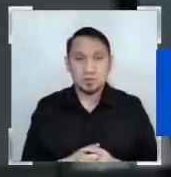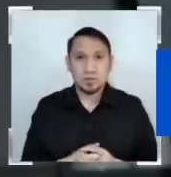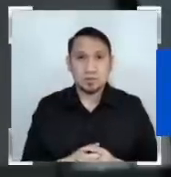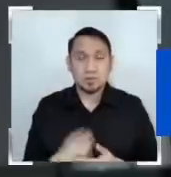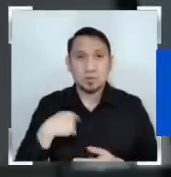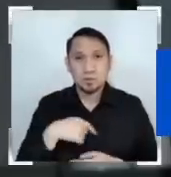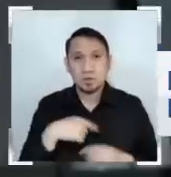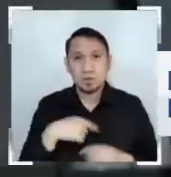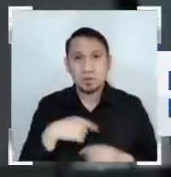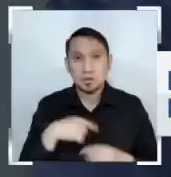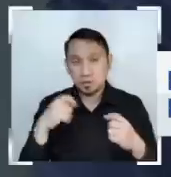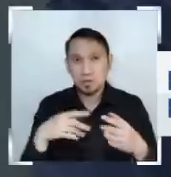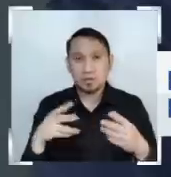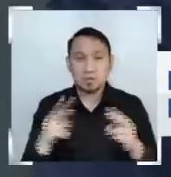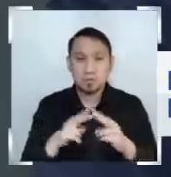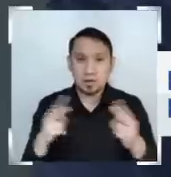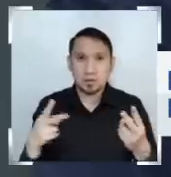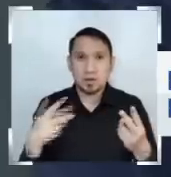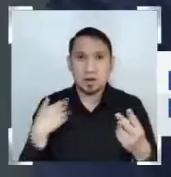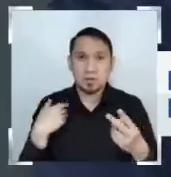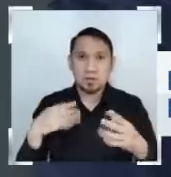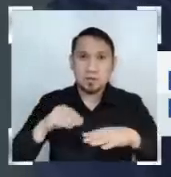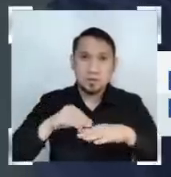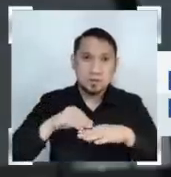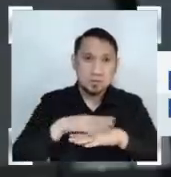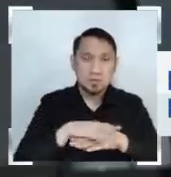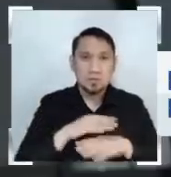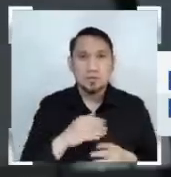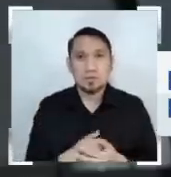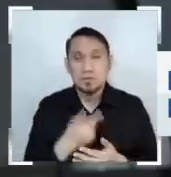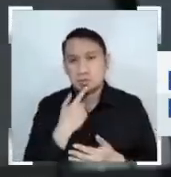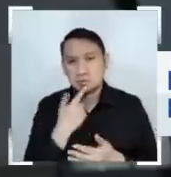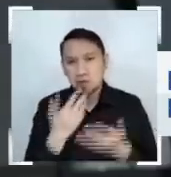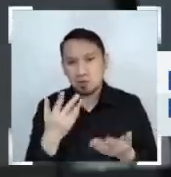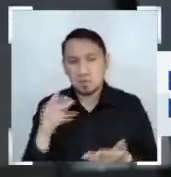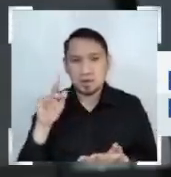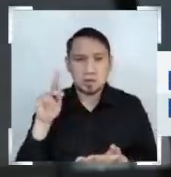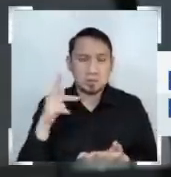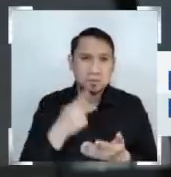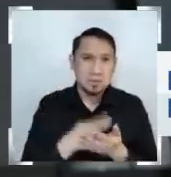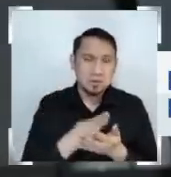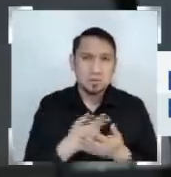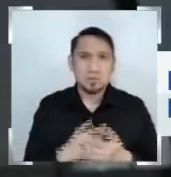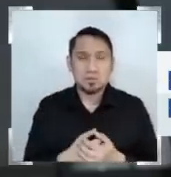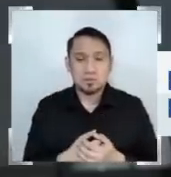na talaga yung naging epekto. Masabihin siguro ng iba na ay piso lang, average daily ridership per unit of